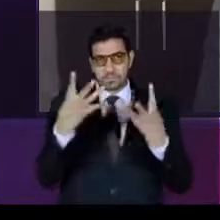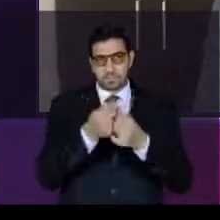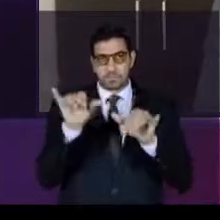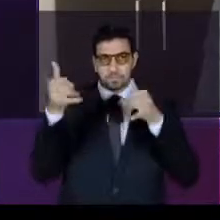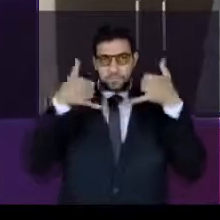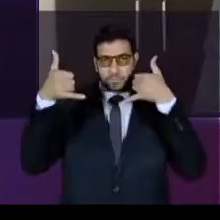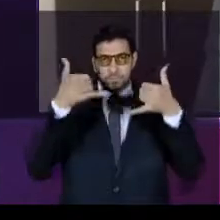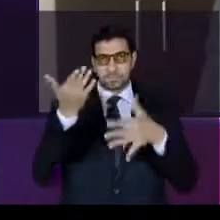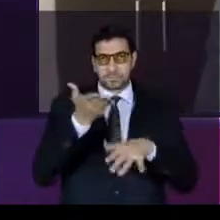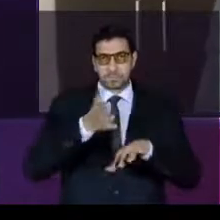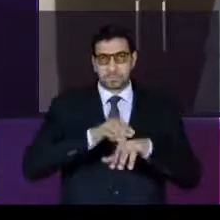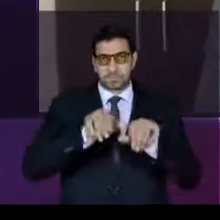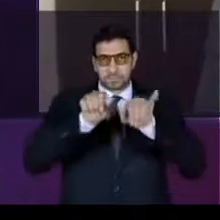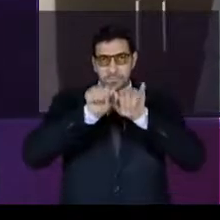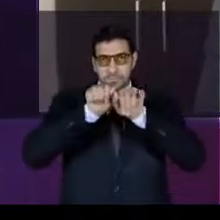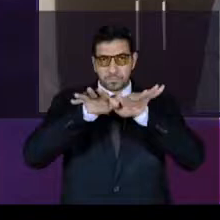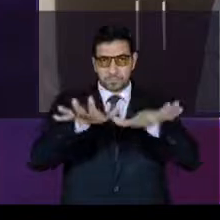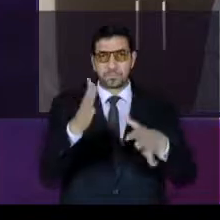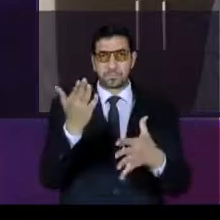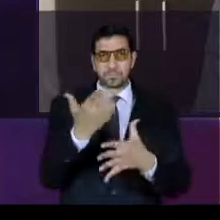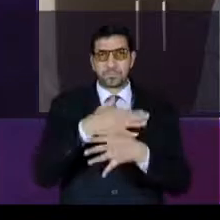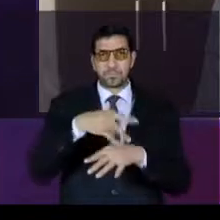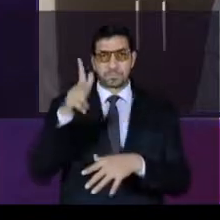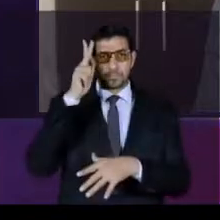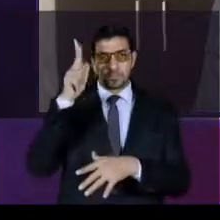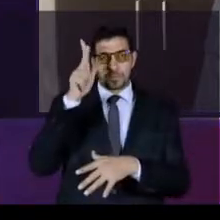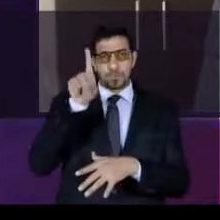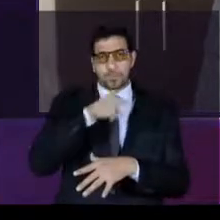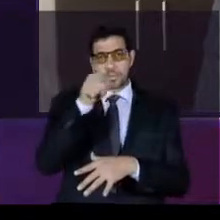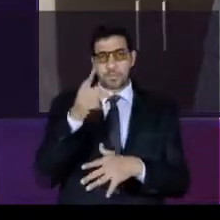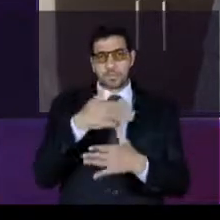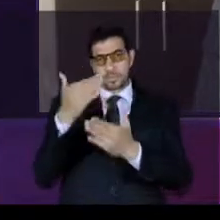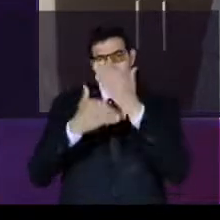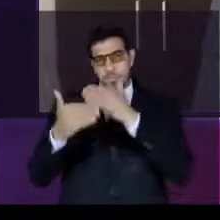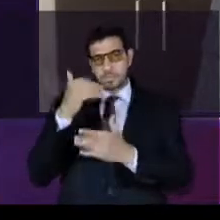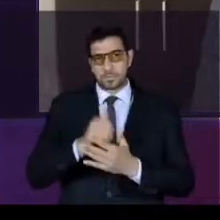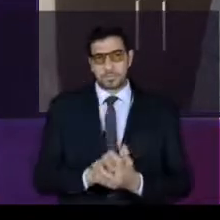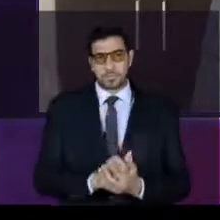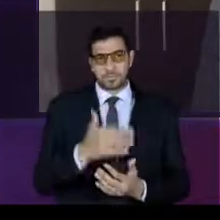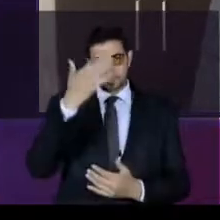عن طريقة الانتشار وكل الأخبار المغلوطة اللي احنا بنسمعها الفترة الأخيرة.